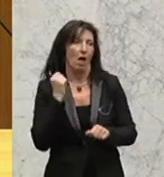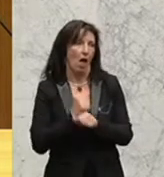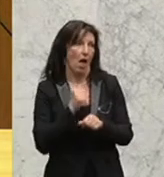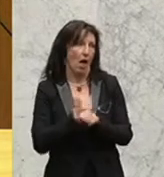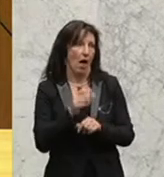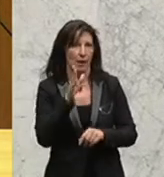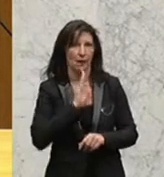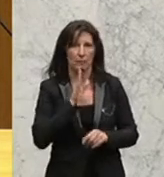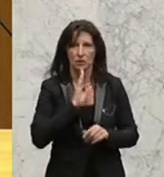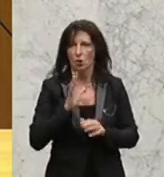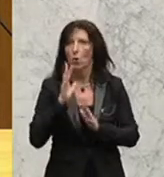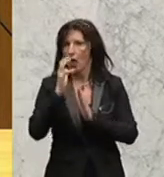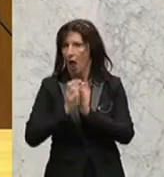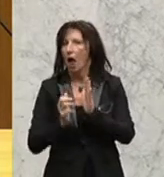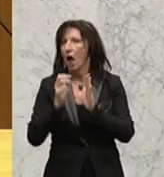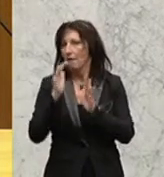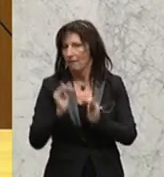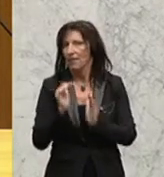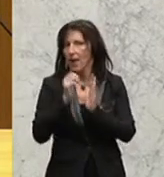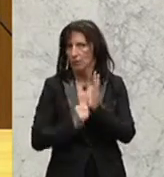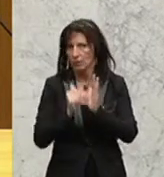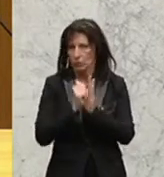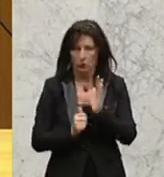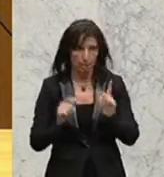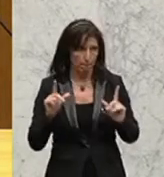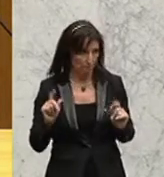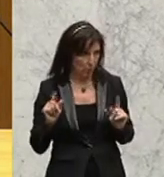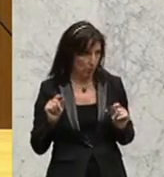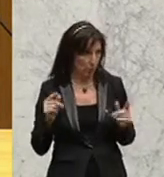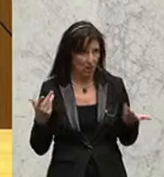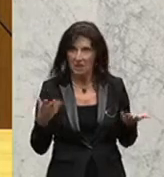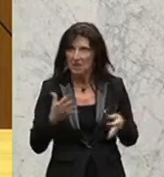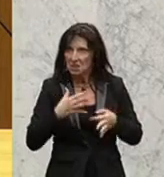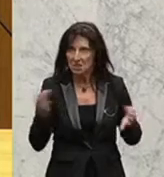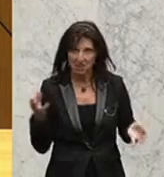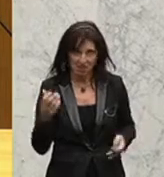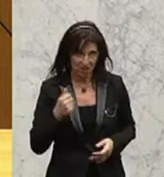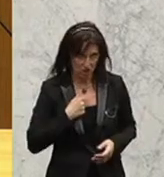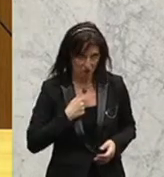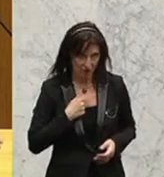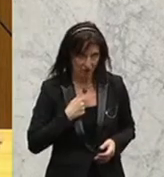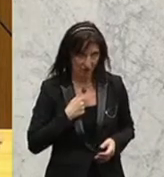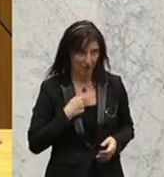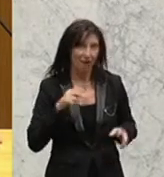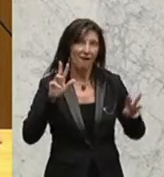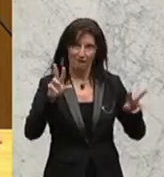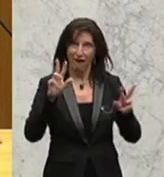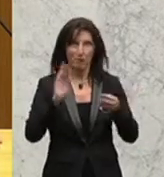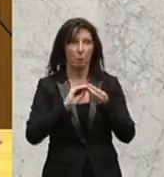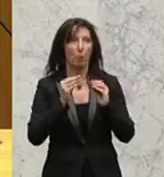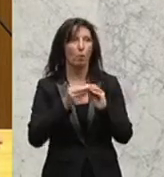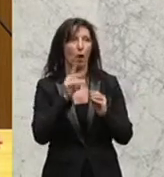die von den Abschlägen hier begünstigt ist. Das heißt, wir haben gar nichts erreicht, wir haben das Problem nur ein paar Jahre